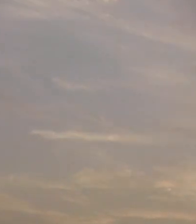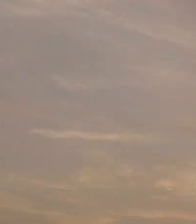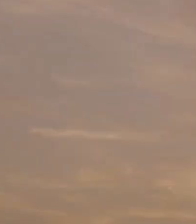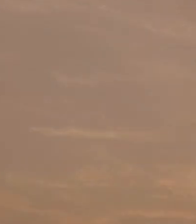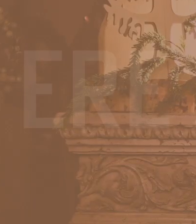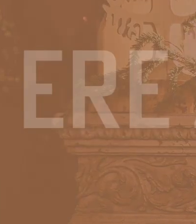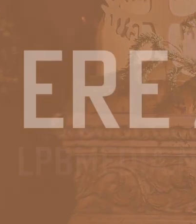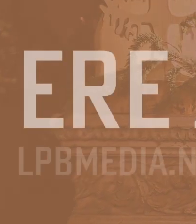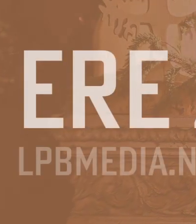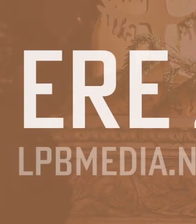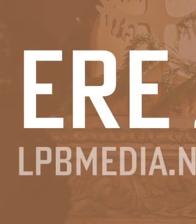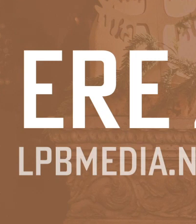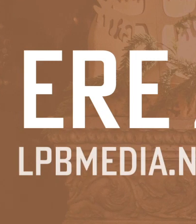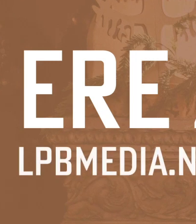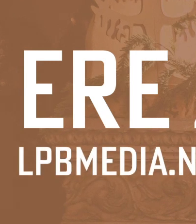hoge,